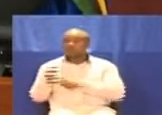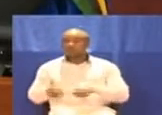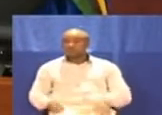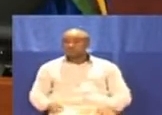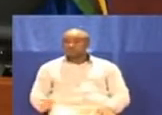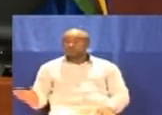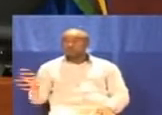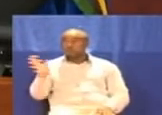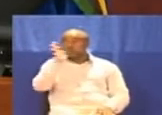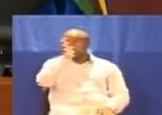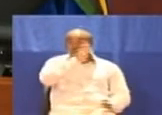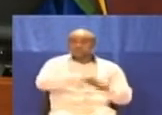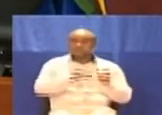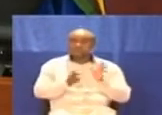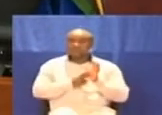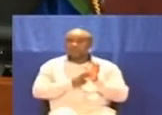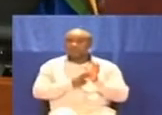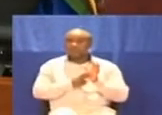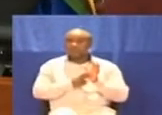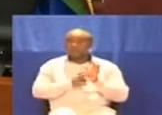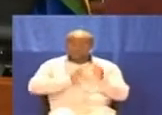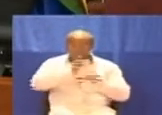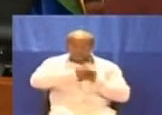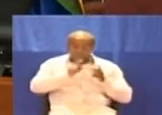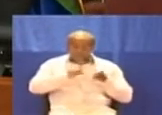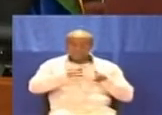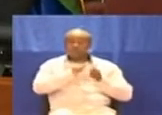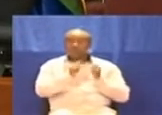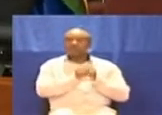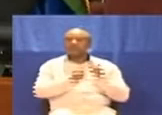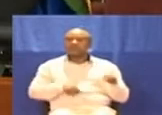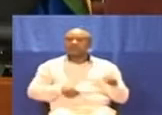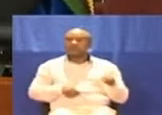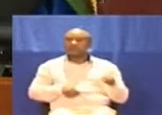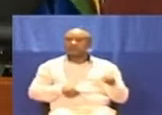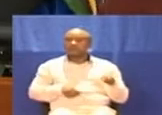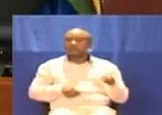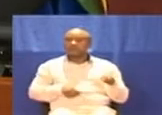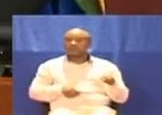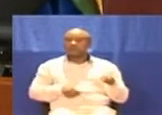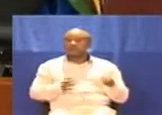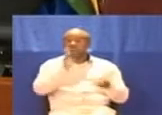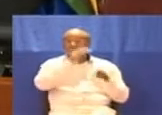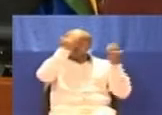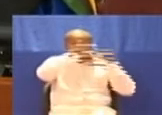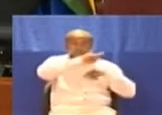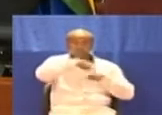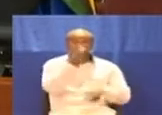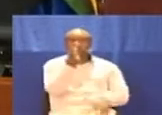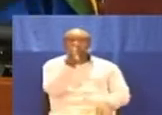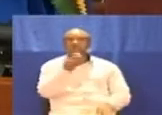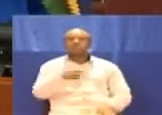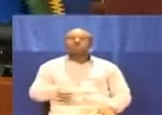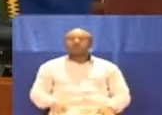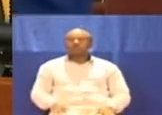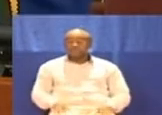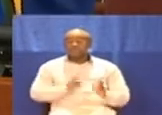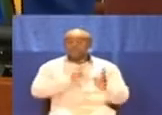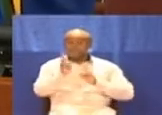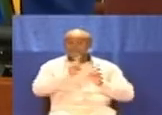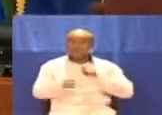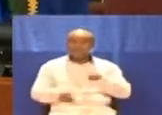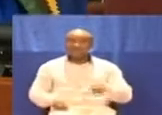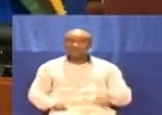tutakwenda mpaka saa 7, alafu tutarudi hapa kwenye saa 10. Tutaenda mpaka saa 2 usiku. Mjadala.